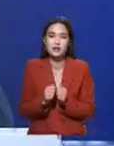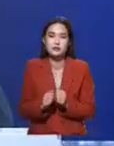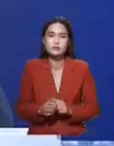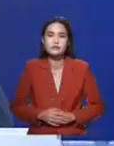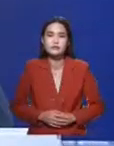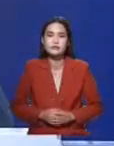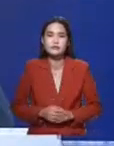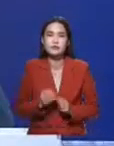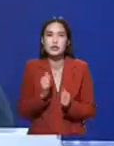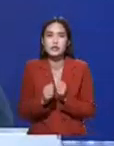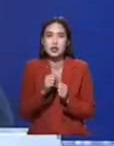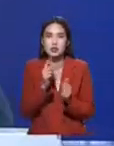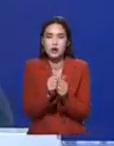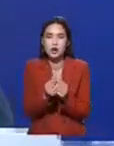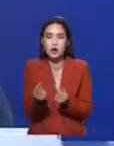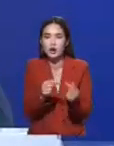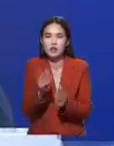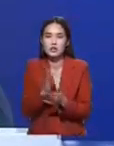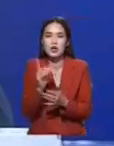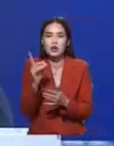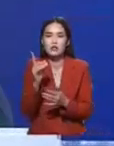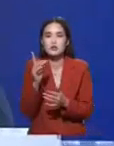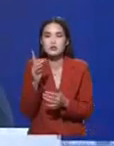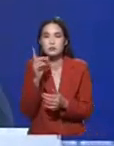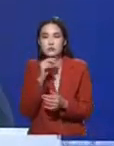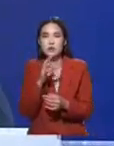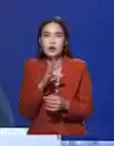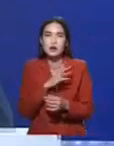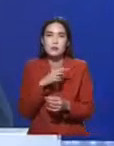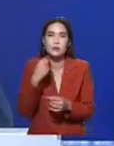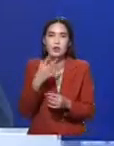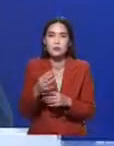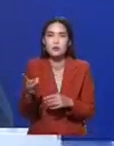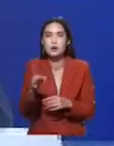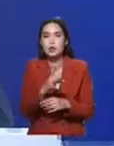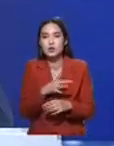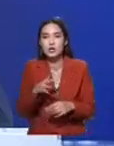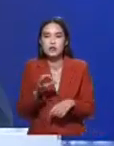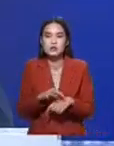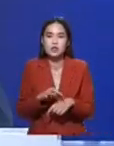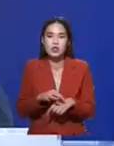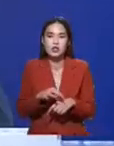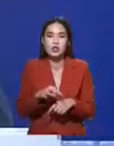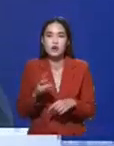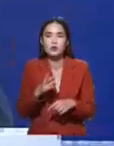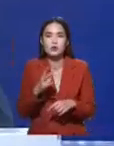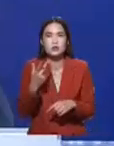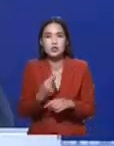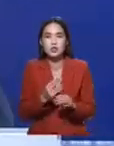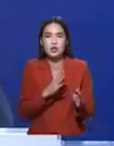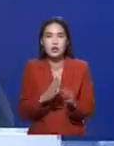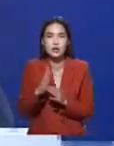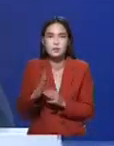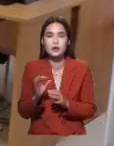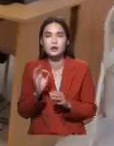в близком контакте, то из 10 человек непривитых все 10 заболеют. Не заболеют только привитые, которые имеют полный